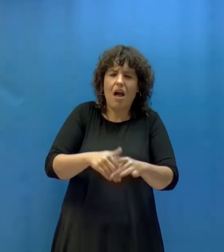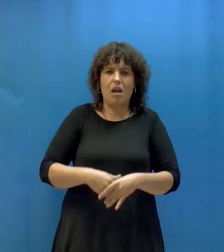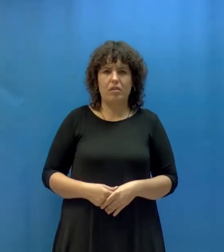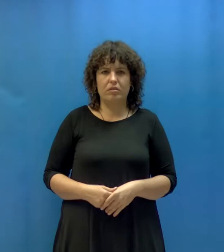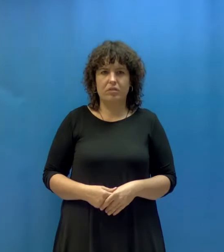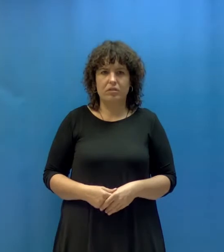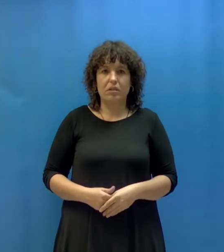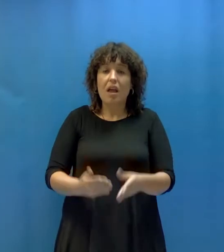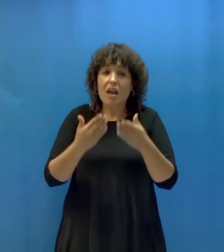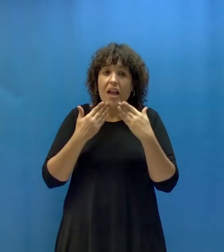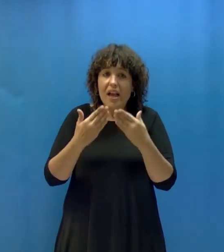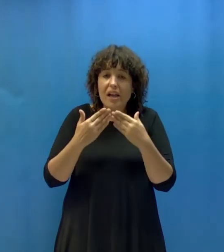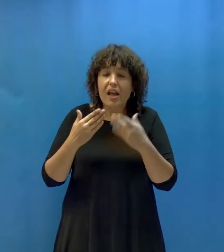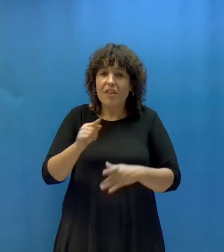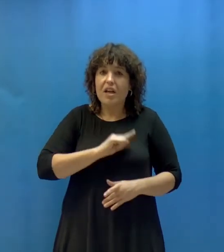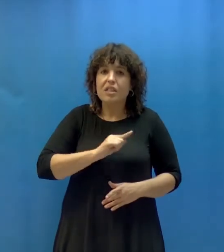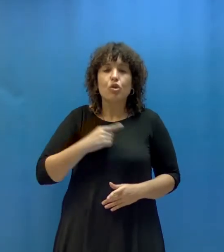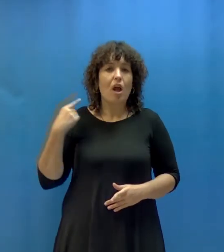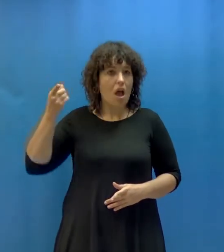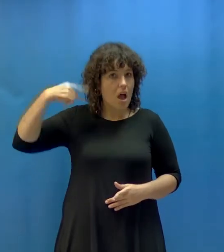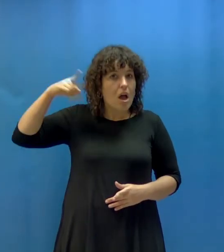Gràcies, senyora. Señora Ruiz,